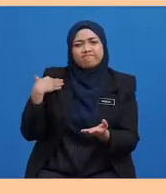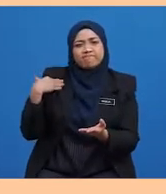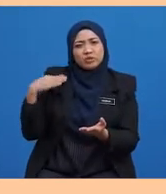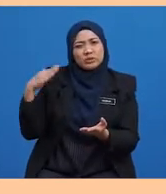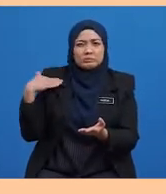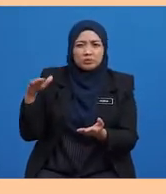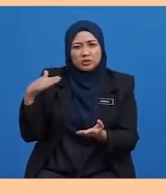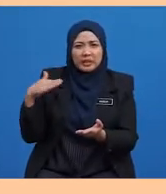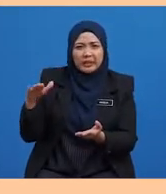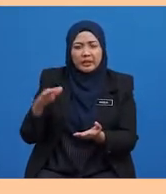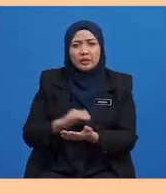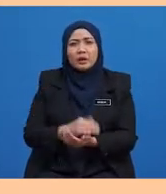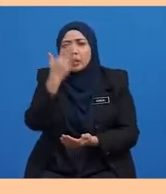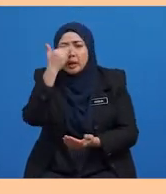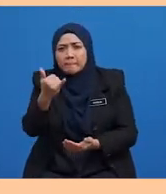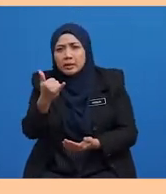Mengapa anda kata begitu?